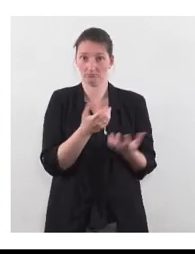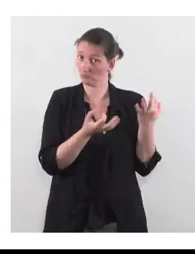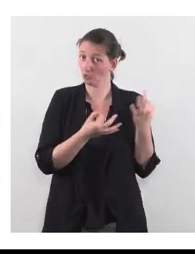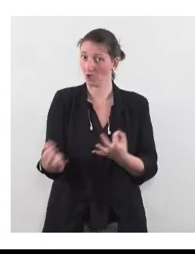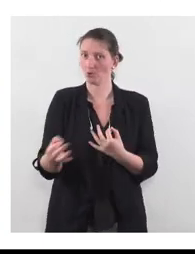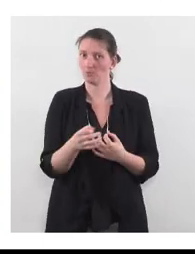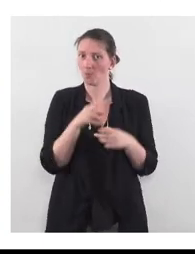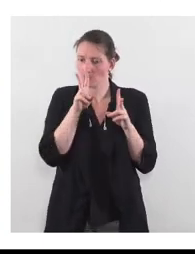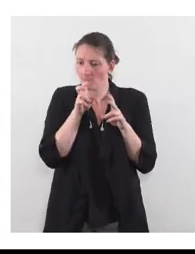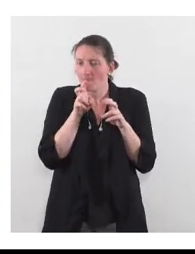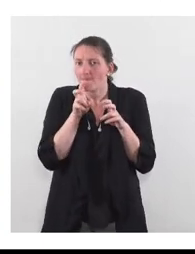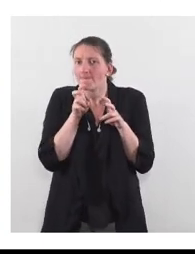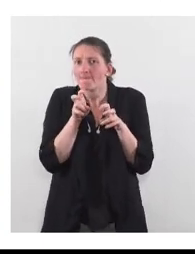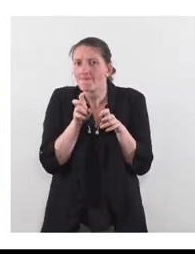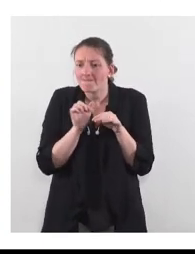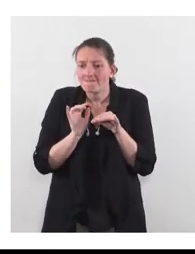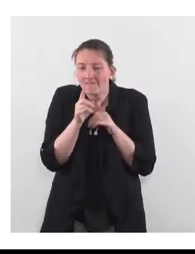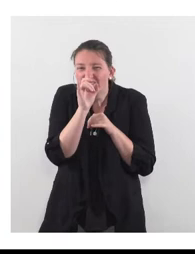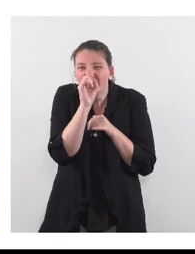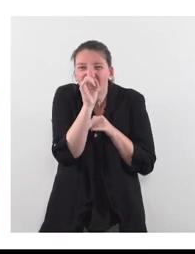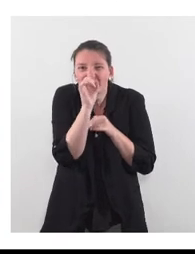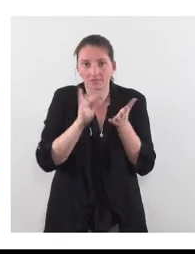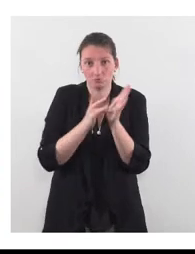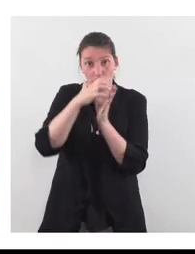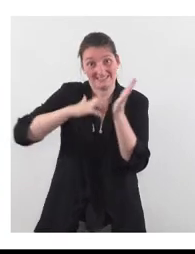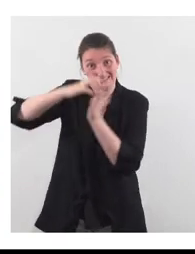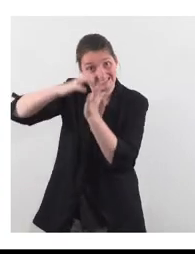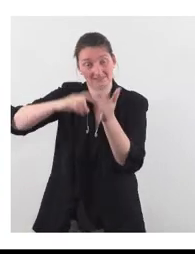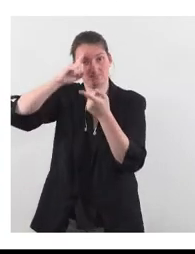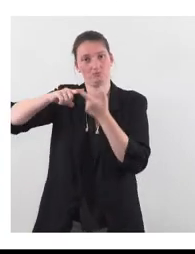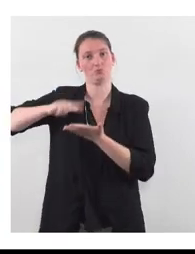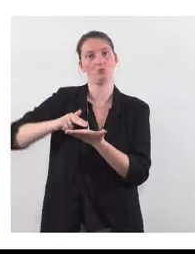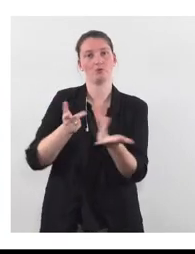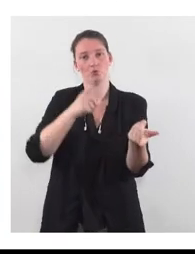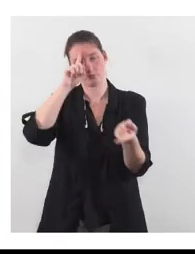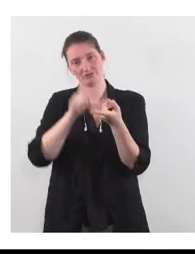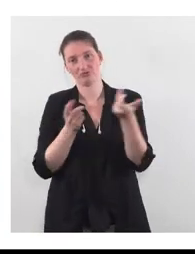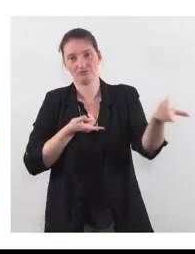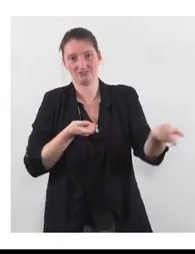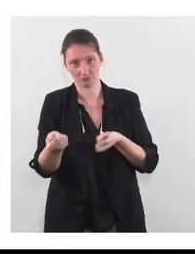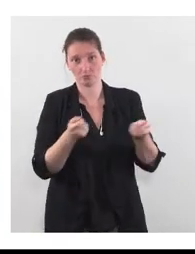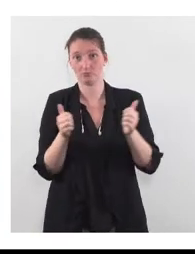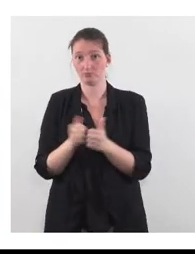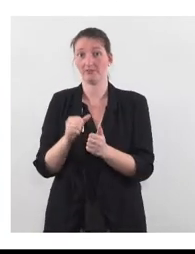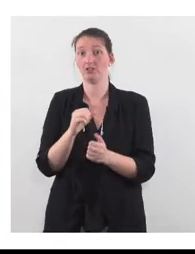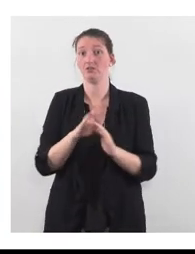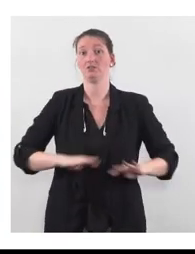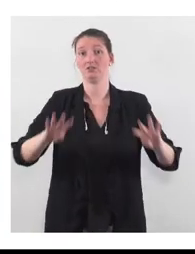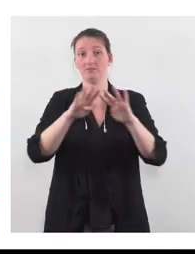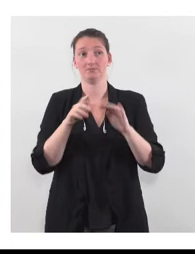régulièrement les textes de la convention d'objectifs de gestion avec la CNAF, qui va bientôt être renouvelée.